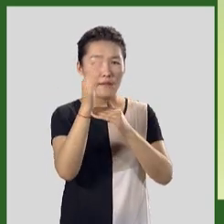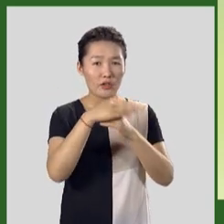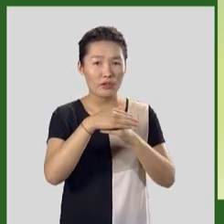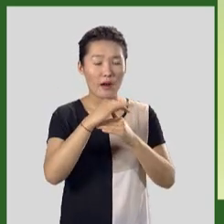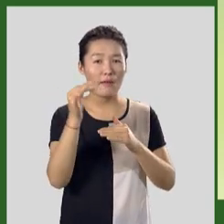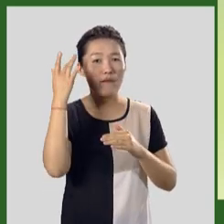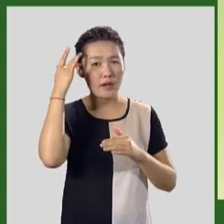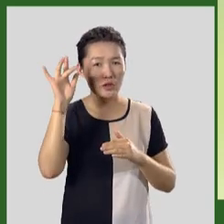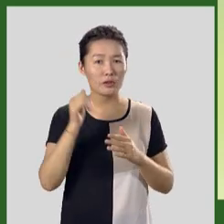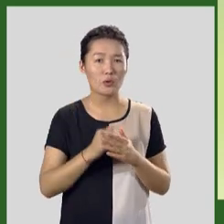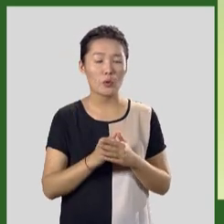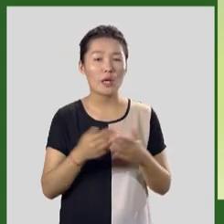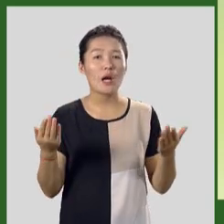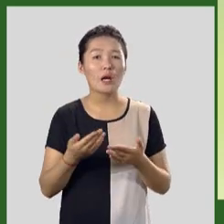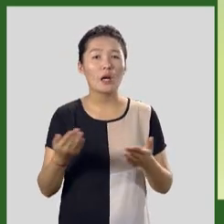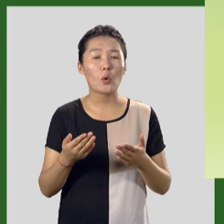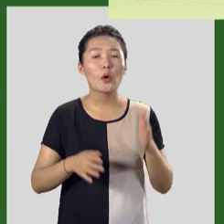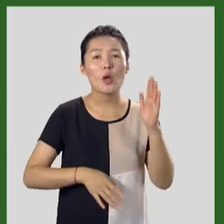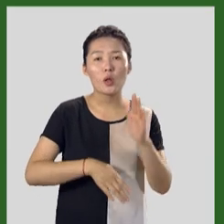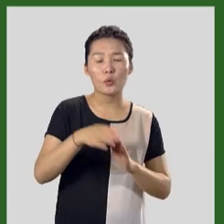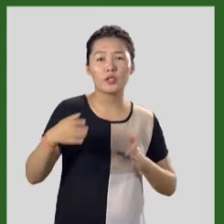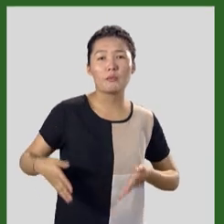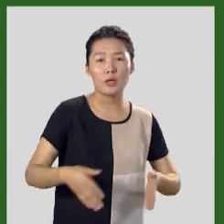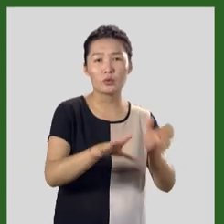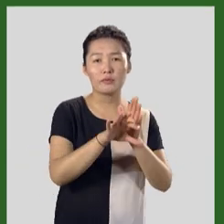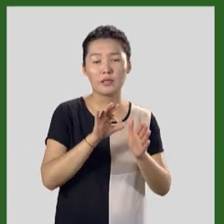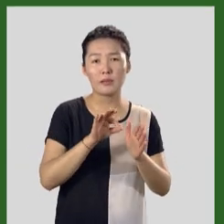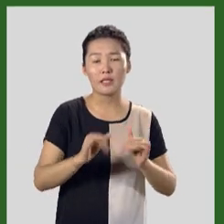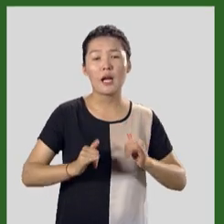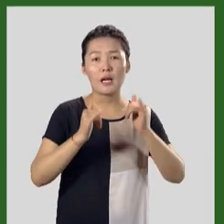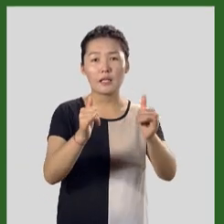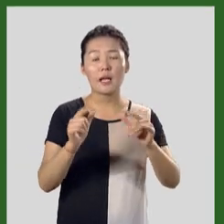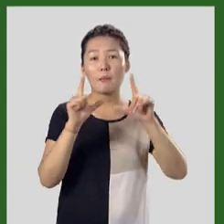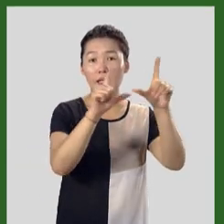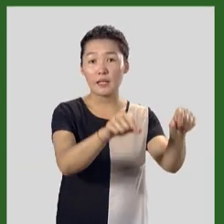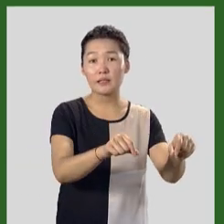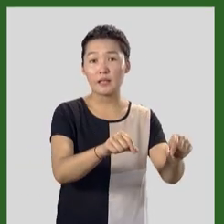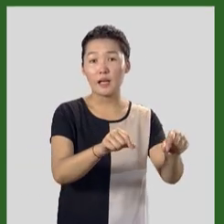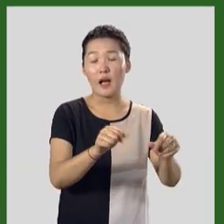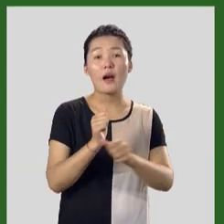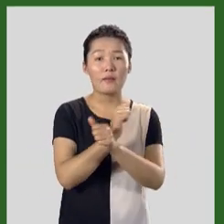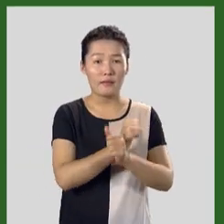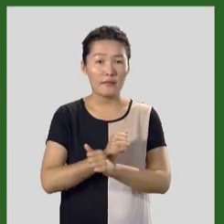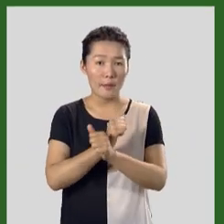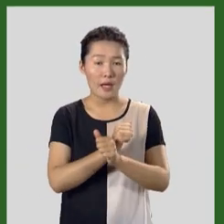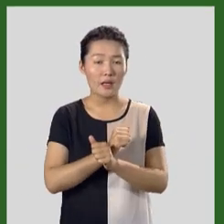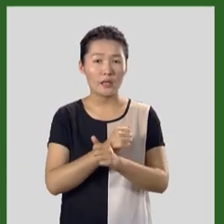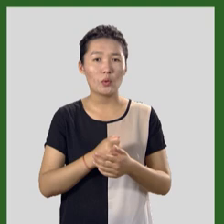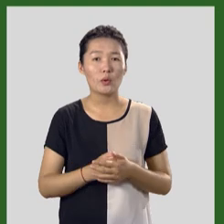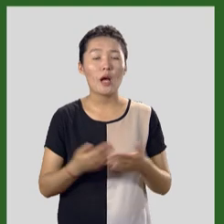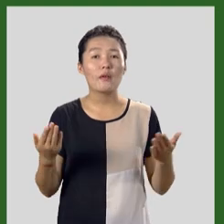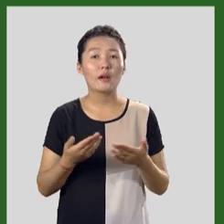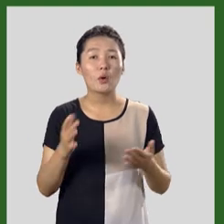Вашингтон? Какой наилучший маршрут выбрать для поездки во время летних каникул? В какое время